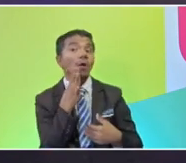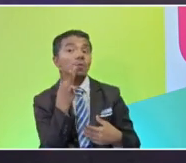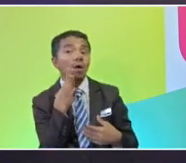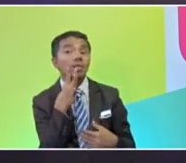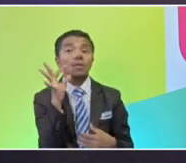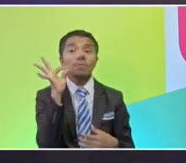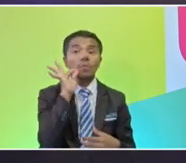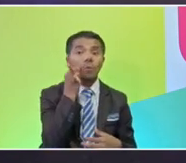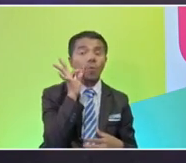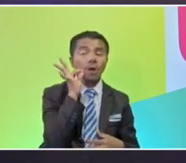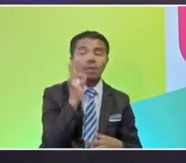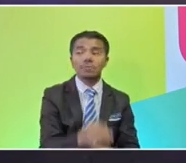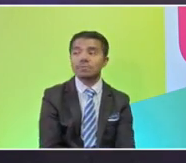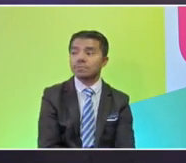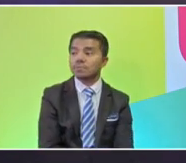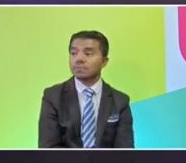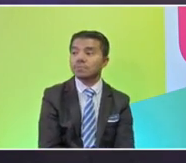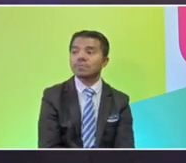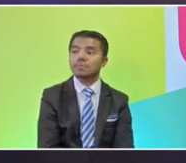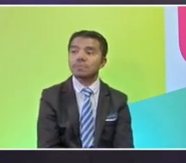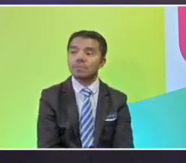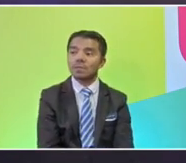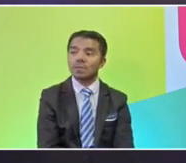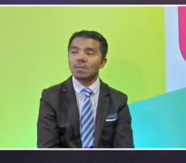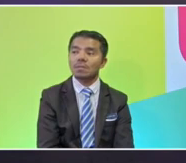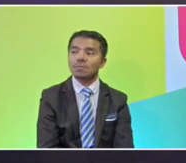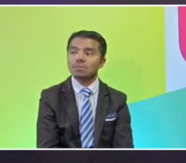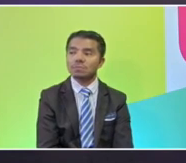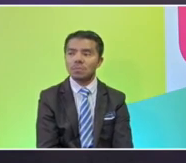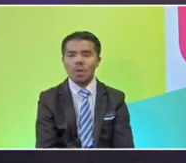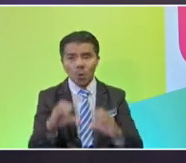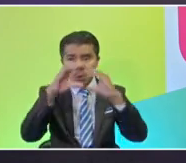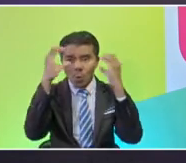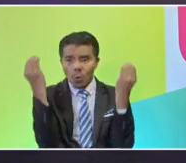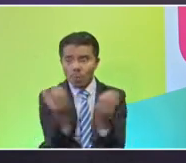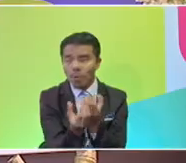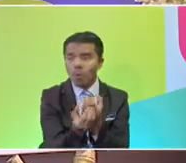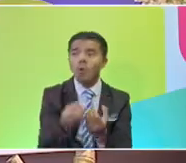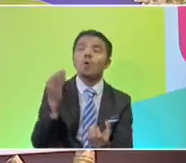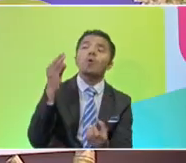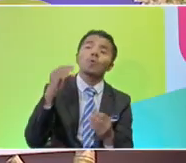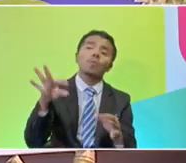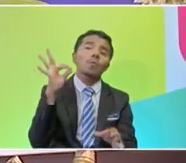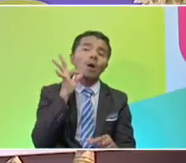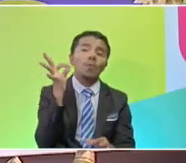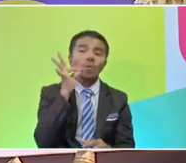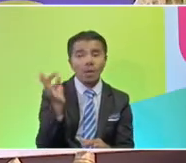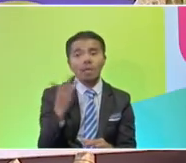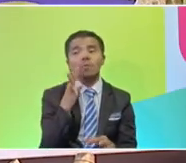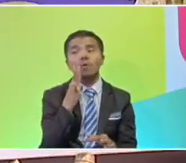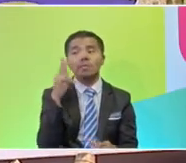warna hijau Saya akan minta Hanif untuk kumpulkan buah-buah yang berwarna hijau Hanif super hijau